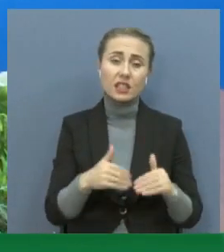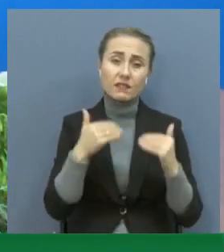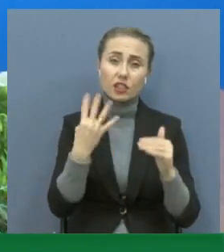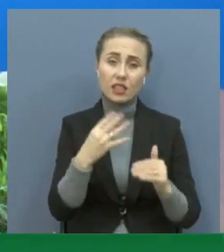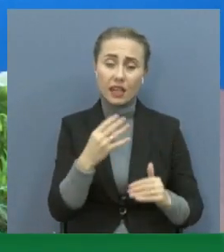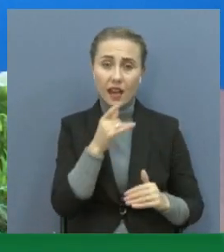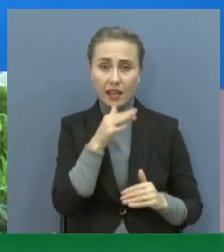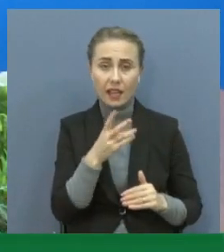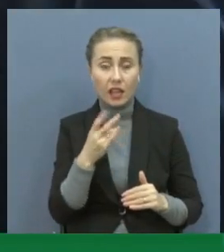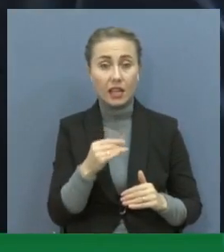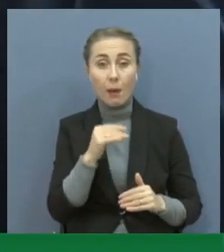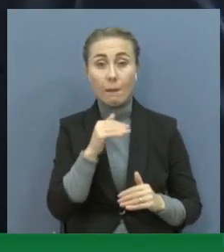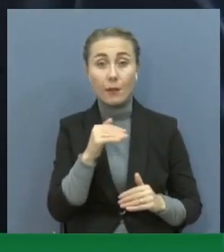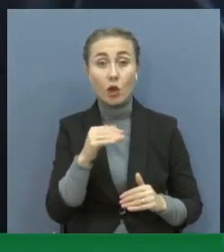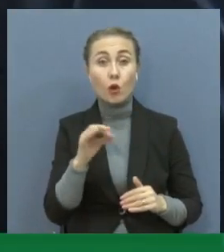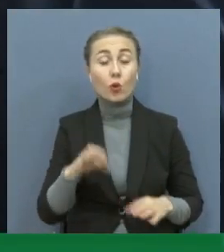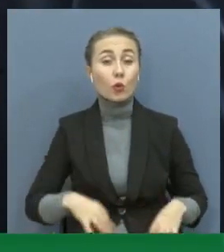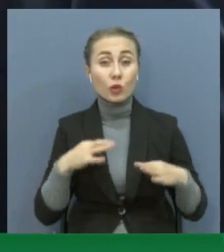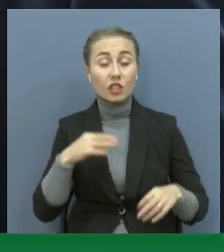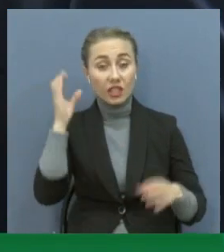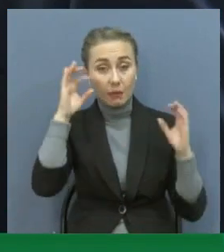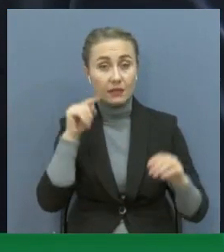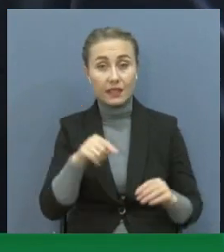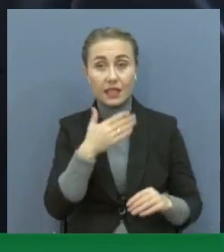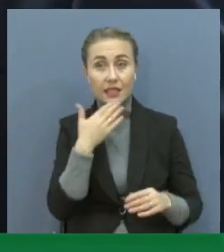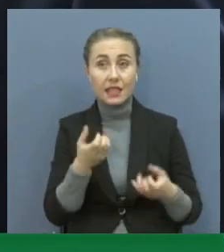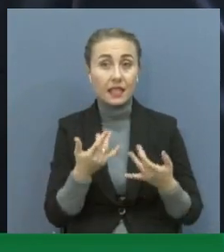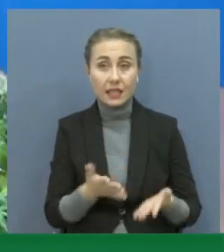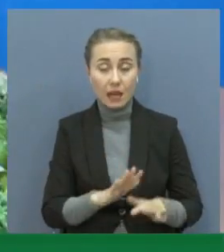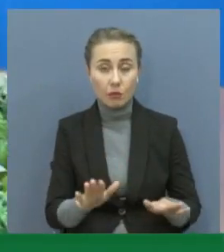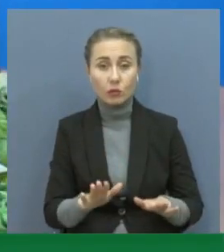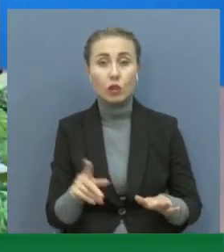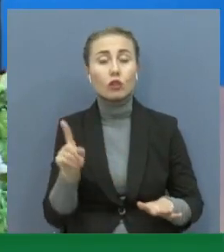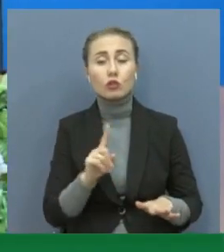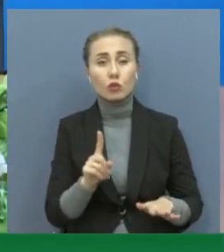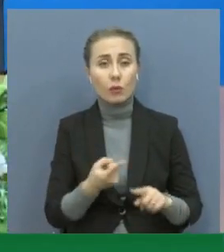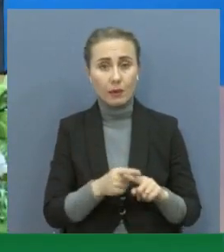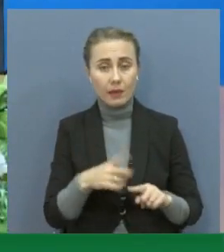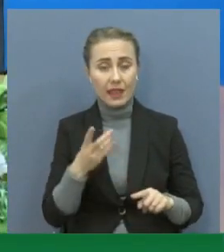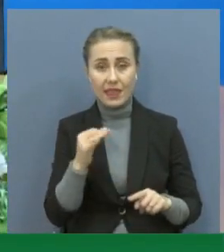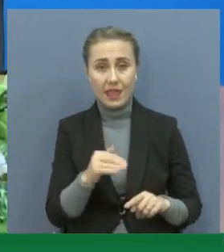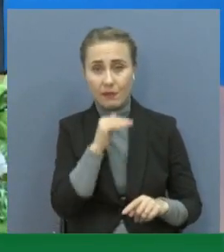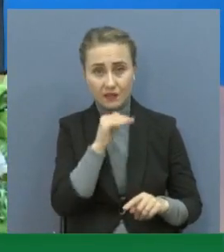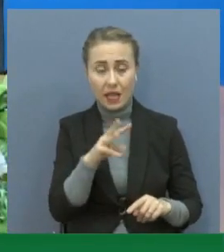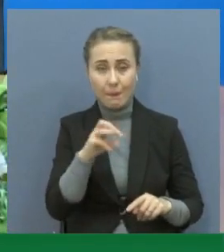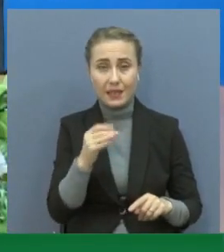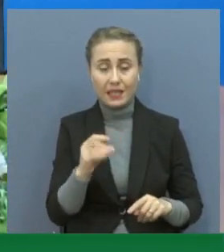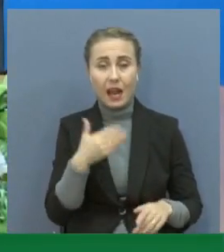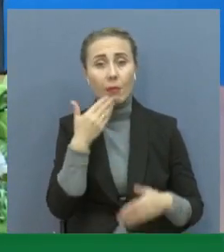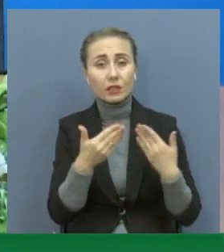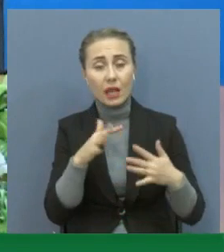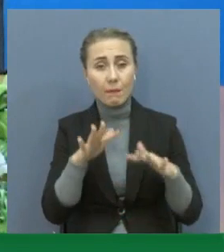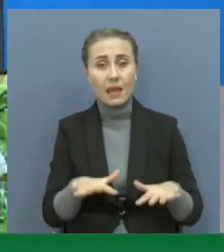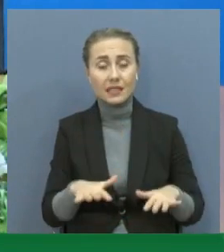лет никакого-либо юридического образования здесь не требуется. Для того, чтобы стать непрофессиональным медиатором, они обращаются в